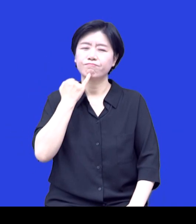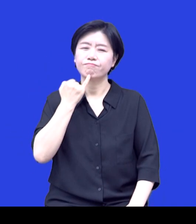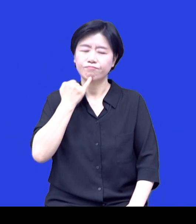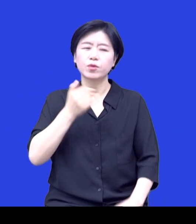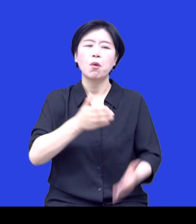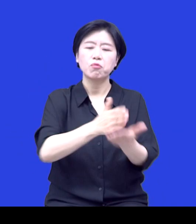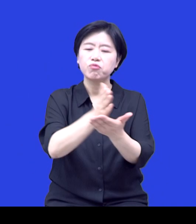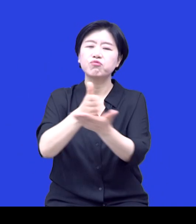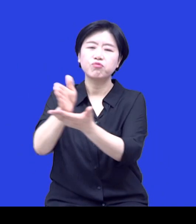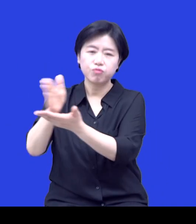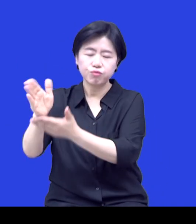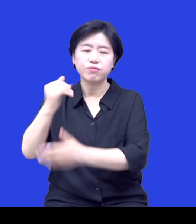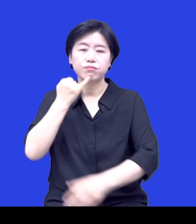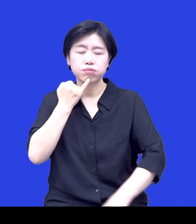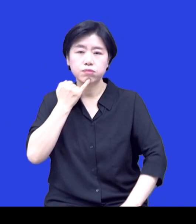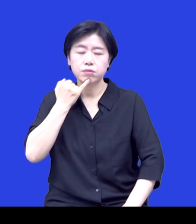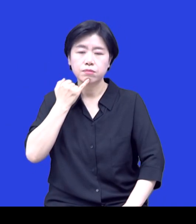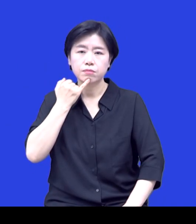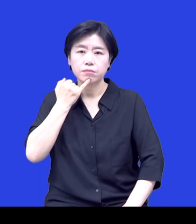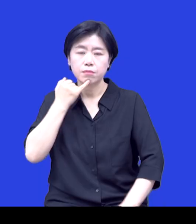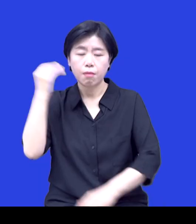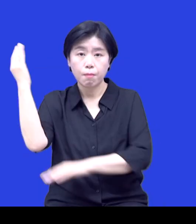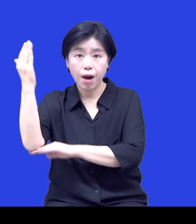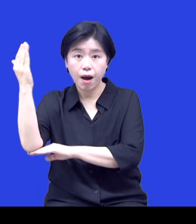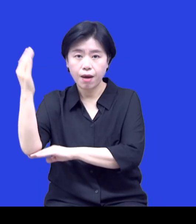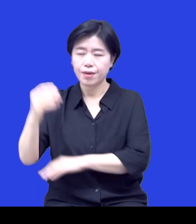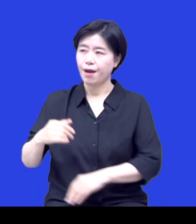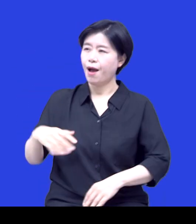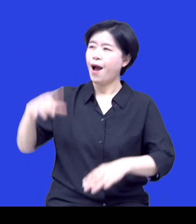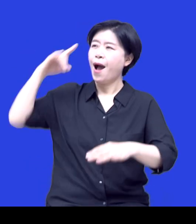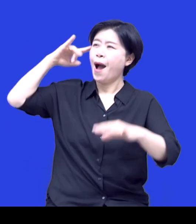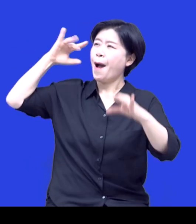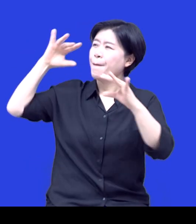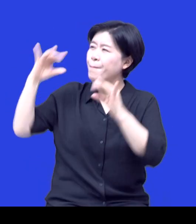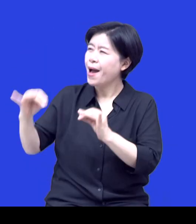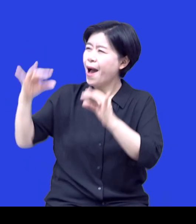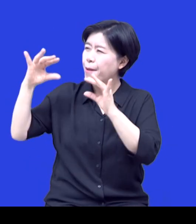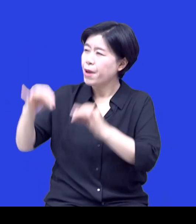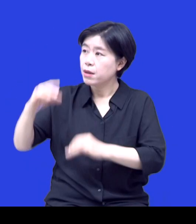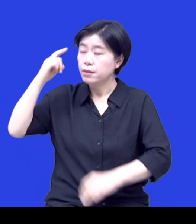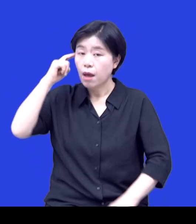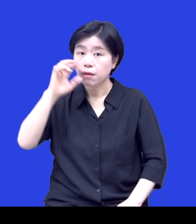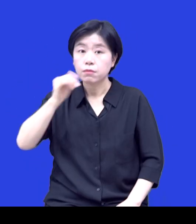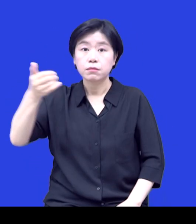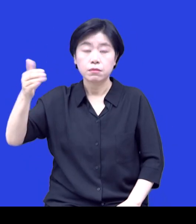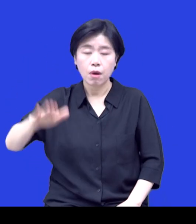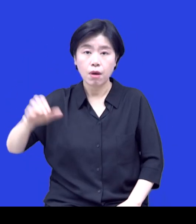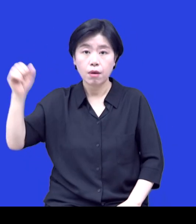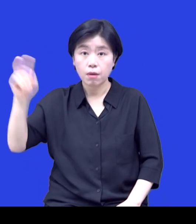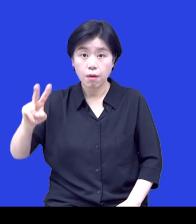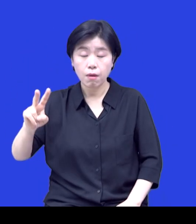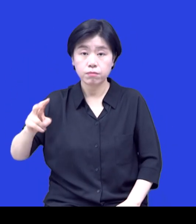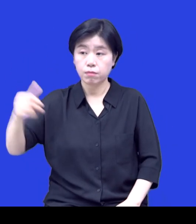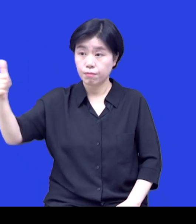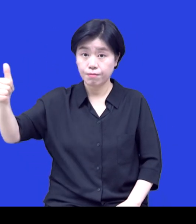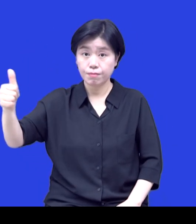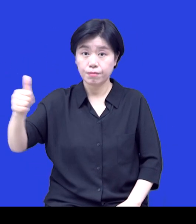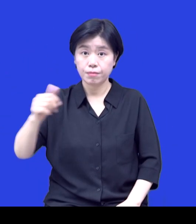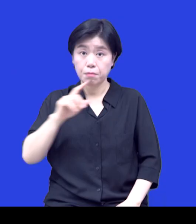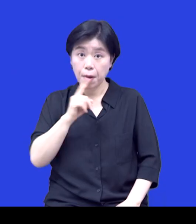네. 그래가지고 That's right. 아 정말 좋은 말씀이다 그러고 있는데 갑자기 그분이 딱 멈추더니 But